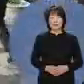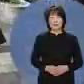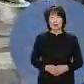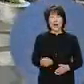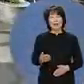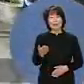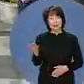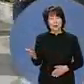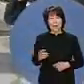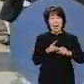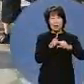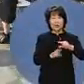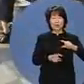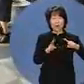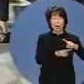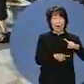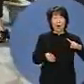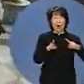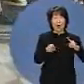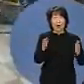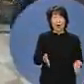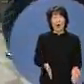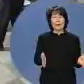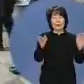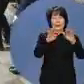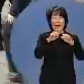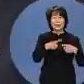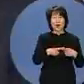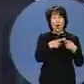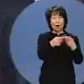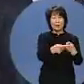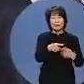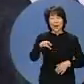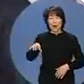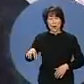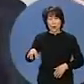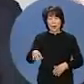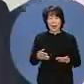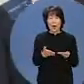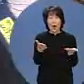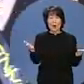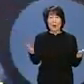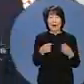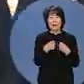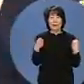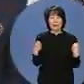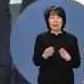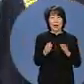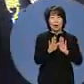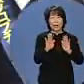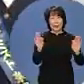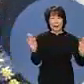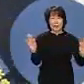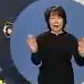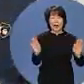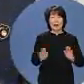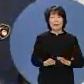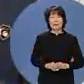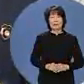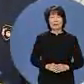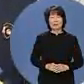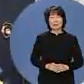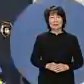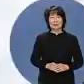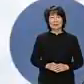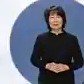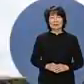続いて中央公民館の正面玄関横で除幕式が行われました。 それ